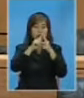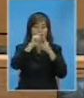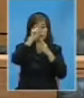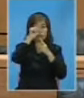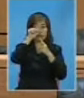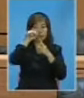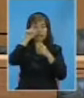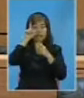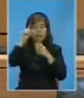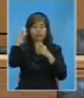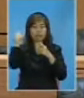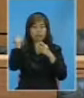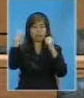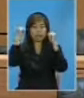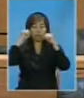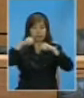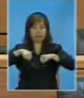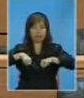ติ